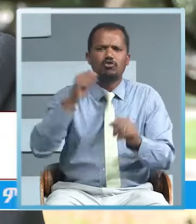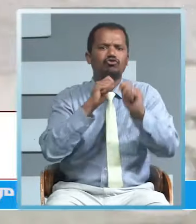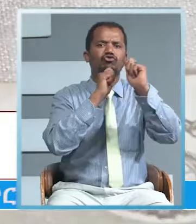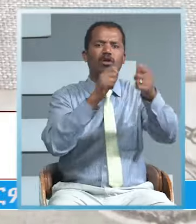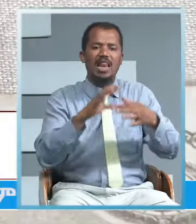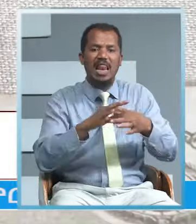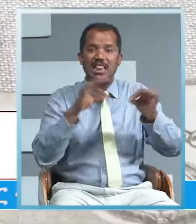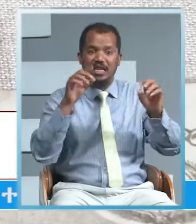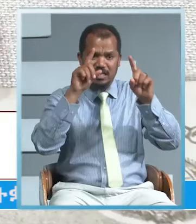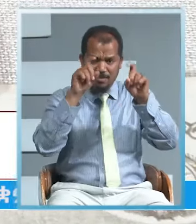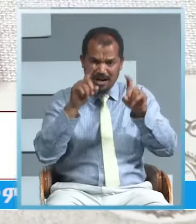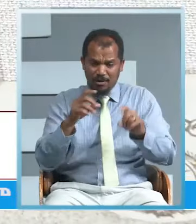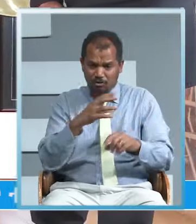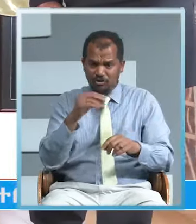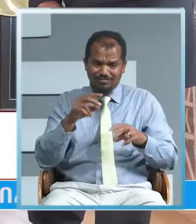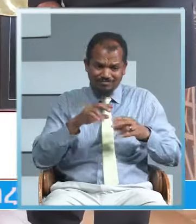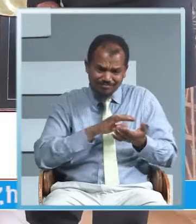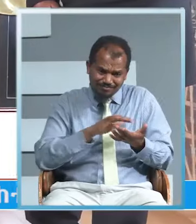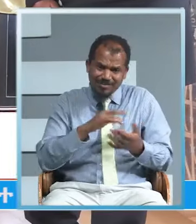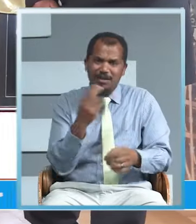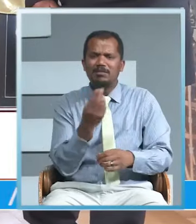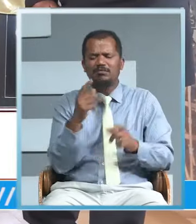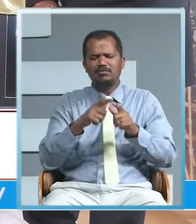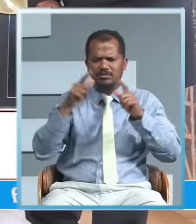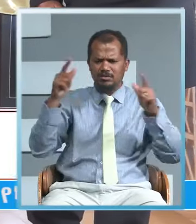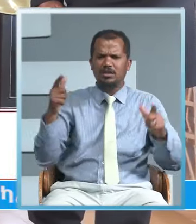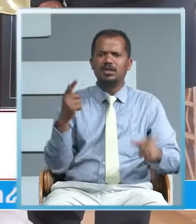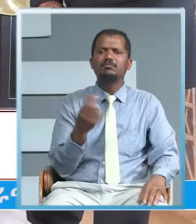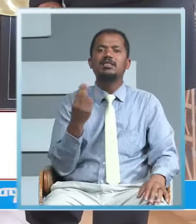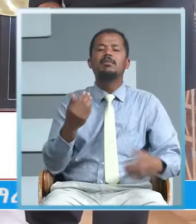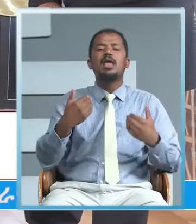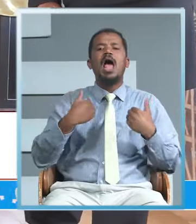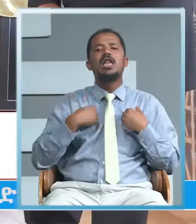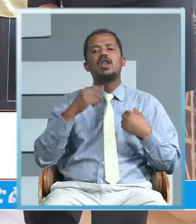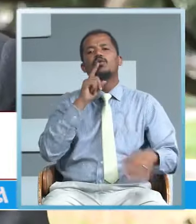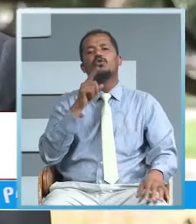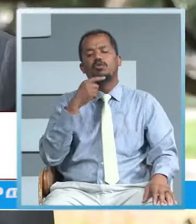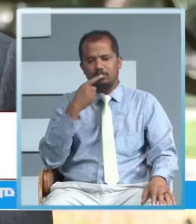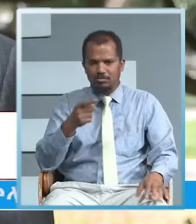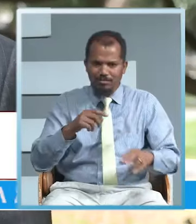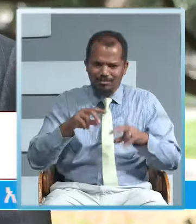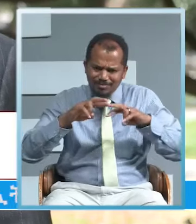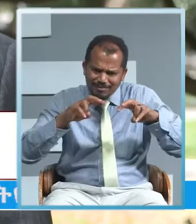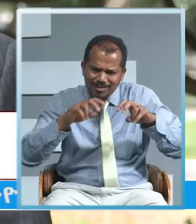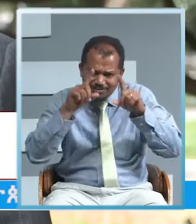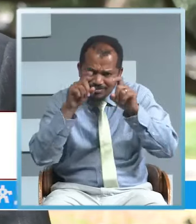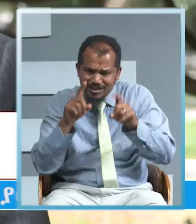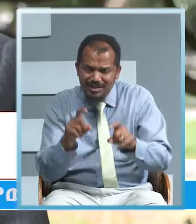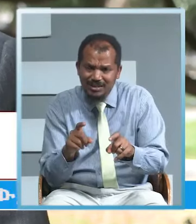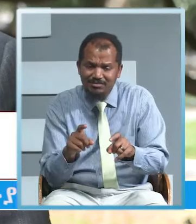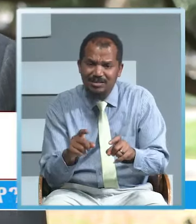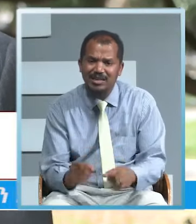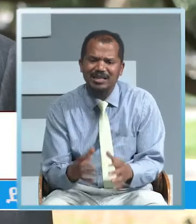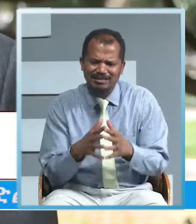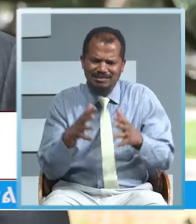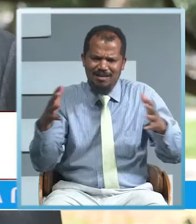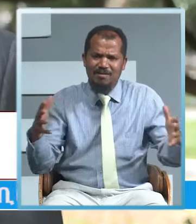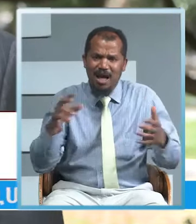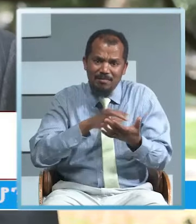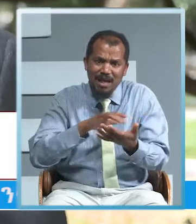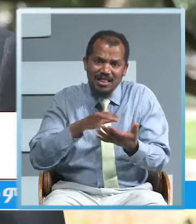ስጦታ ለታሪክ ተመራማሪዎችና አጥኚዎች የሚበጅ ትልቅ ፋይዳ ያለው ነው ብለዋል። በጥናትና ምርምር ሰፋ